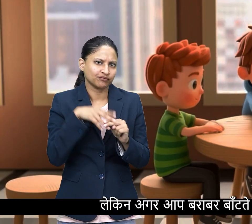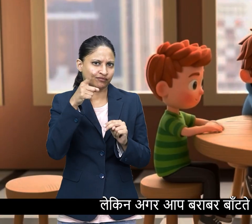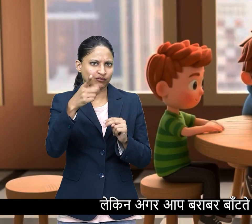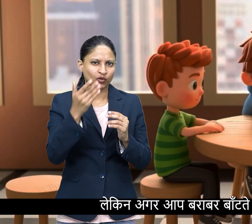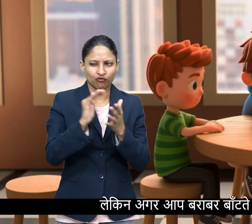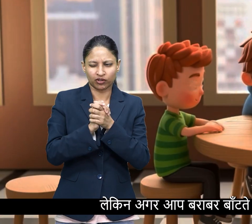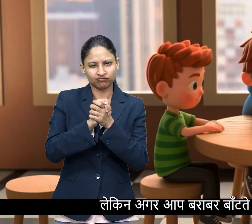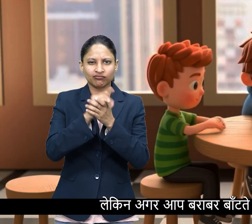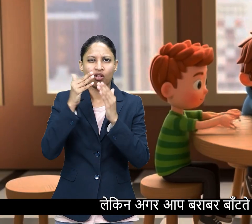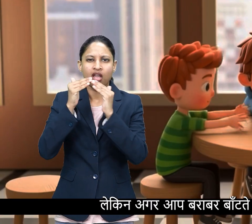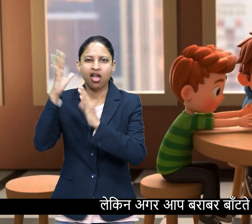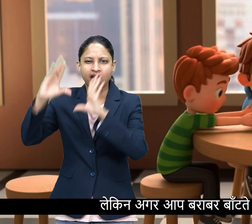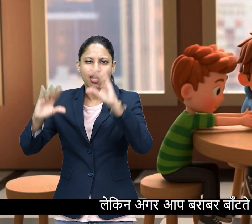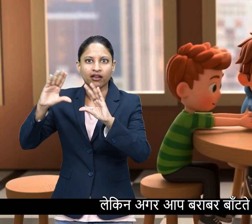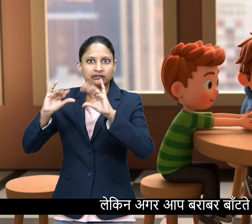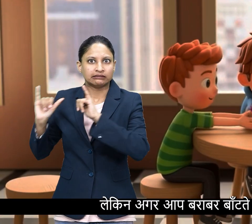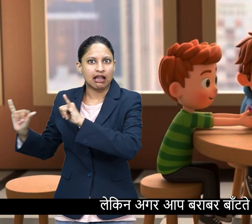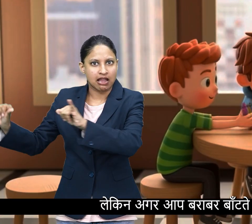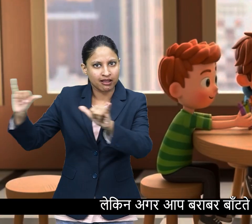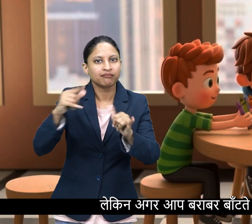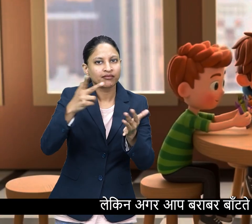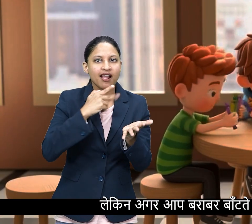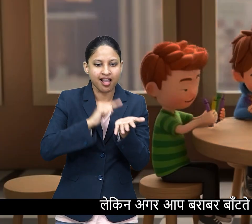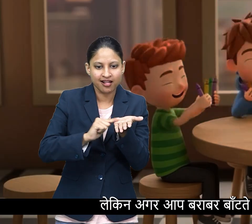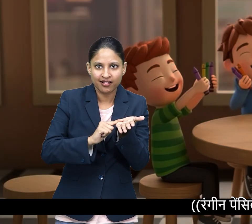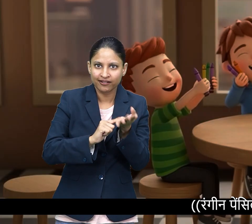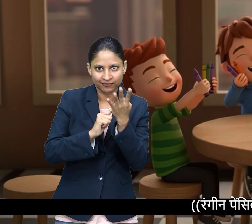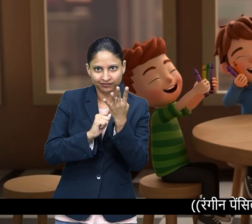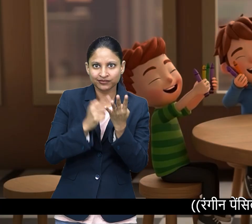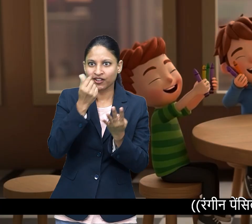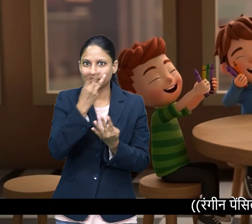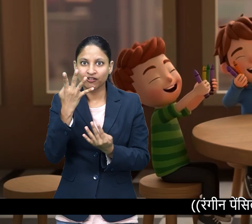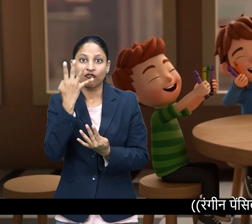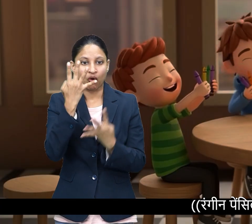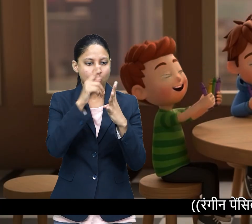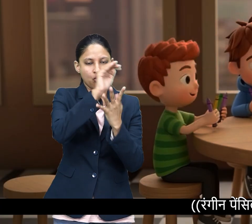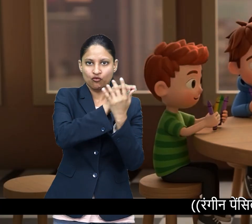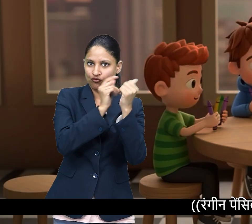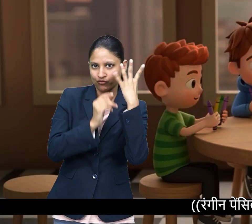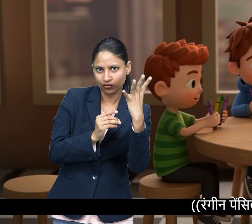लेकिन अगर आप बराबर बांटते हैं तो प्रत्येक दोस्त को 4 क्रेयॉन मिलते हैं।